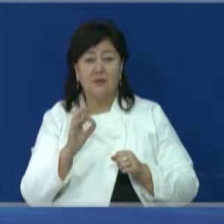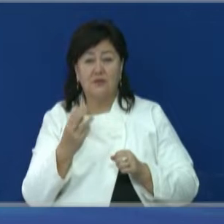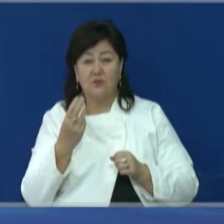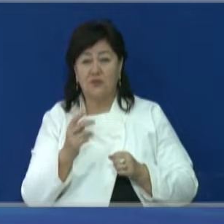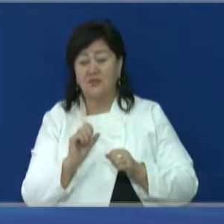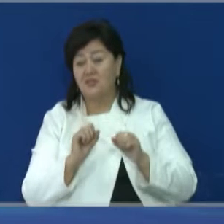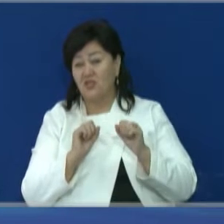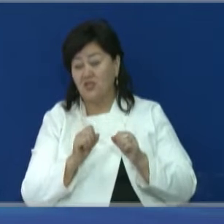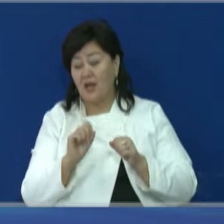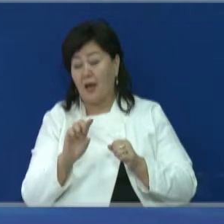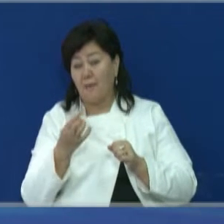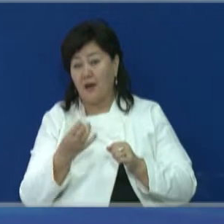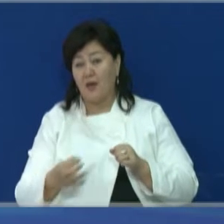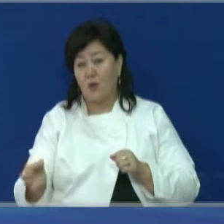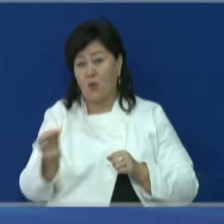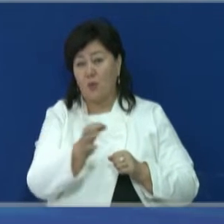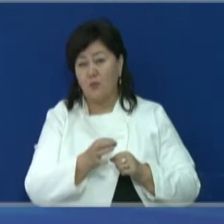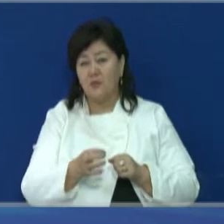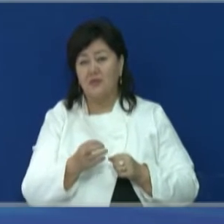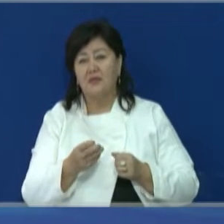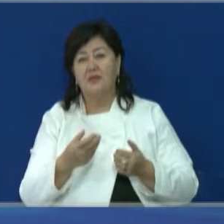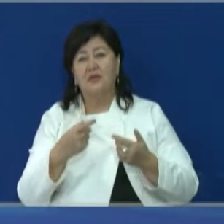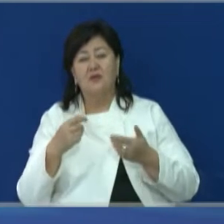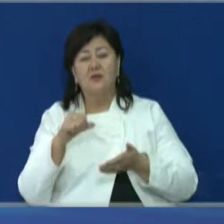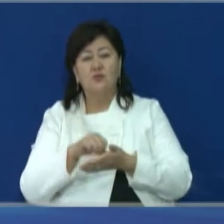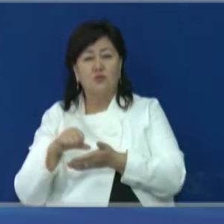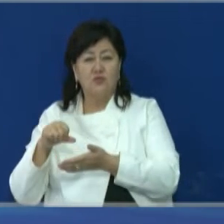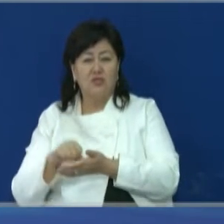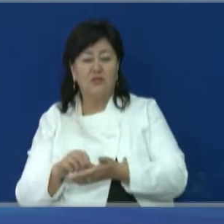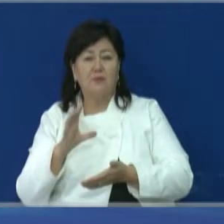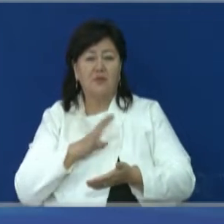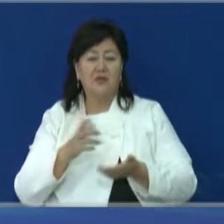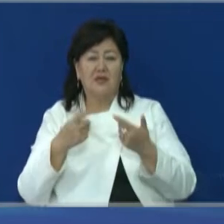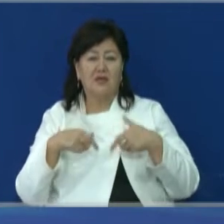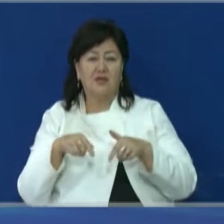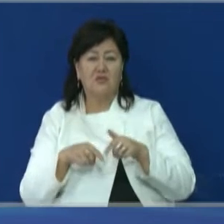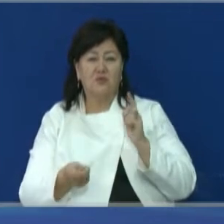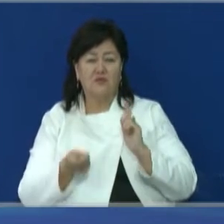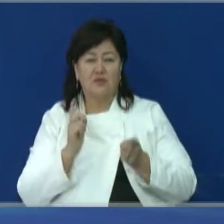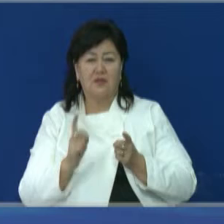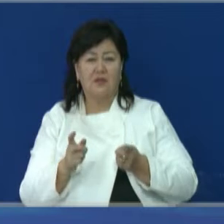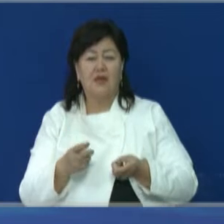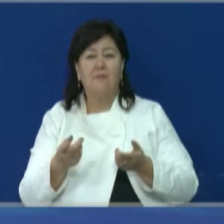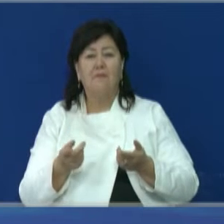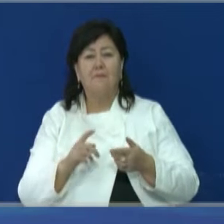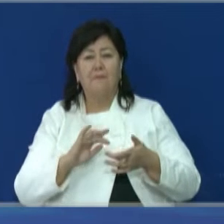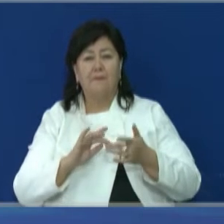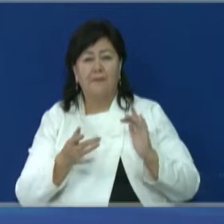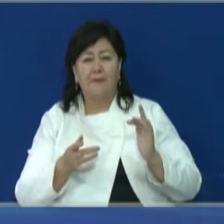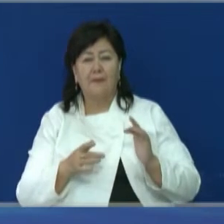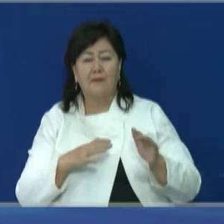қорғау комитетінің Абай облысы бойынша департаменті өкілдерінің қатысуымен брифинг өтті. Оның барысында әлеуметтік